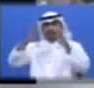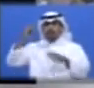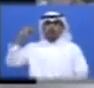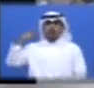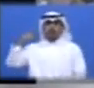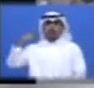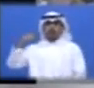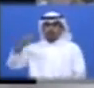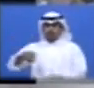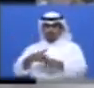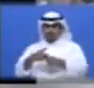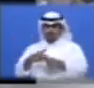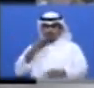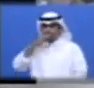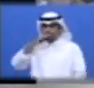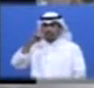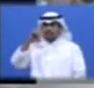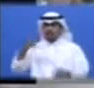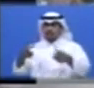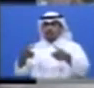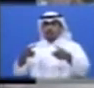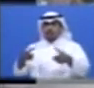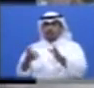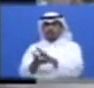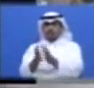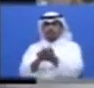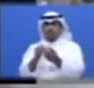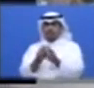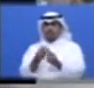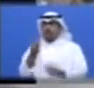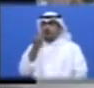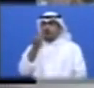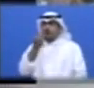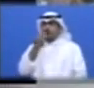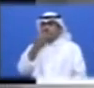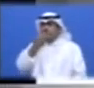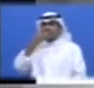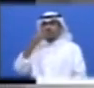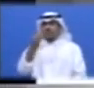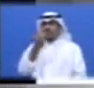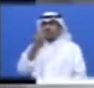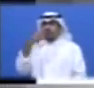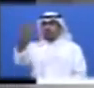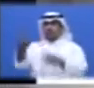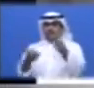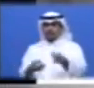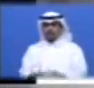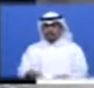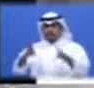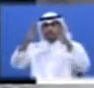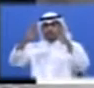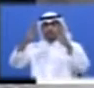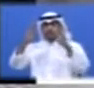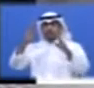يساعدونا بما فيهم يعني الخبز والمساعدات الغذائية وجبات رمضان. والله نشكر